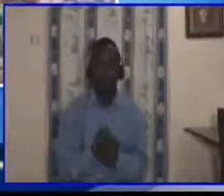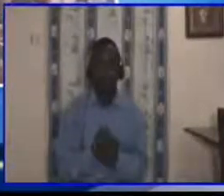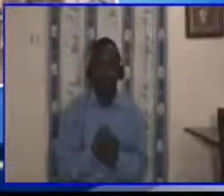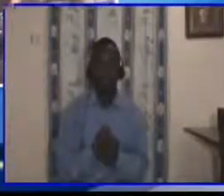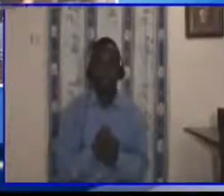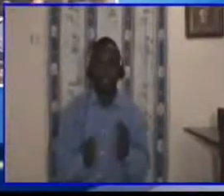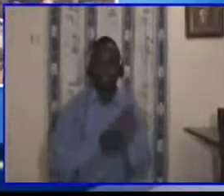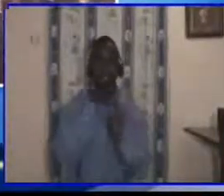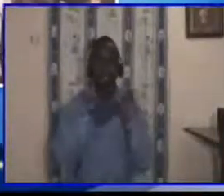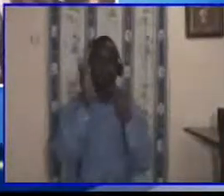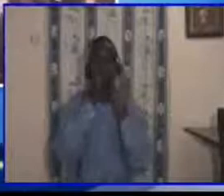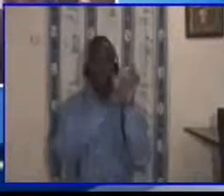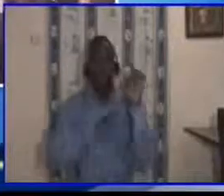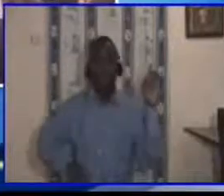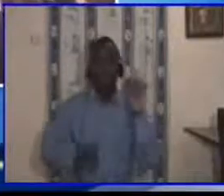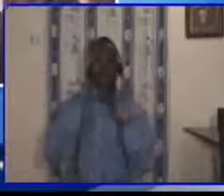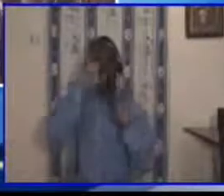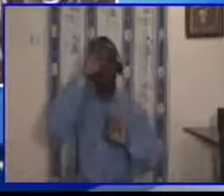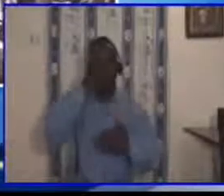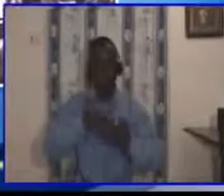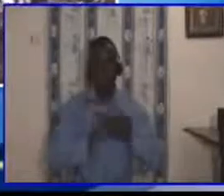era una promessa